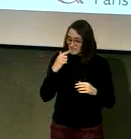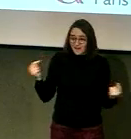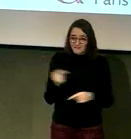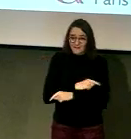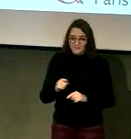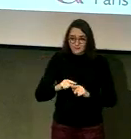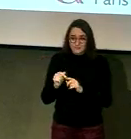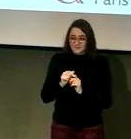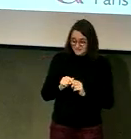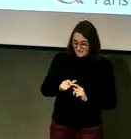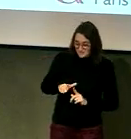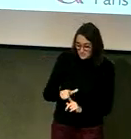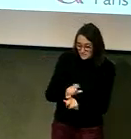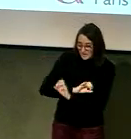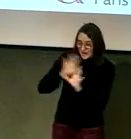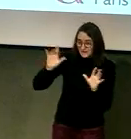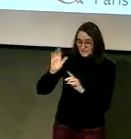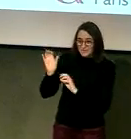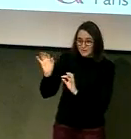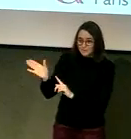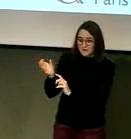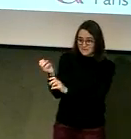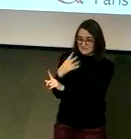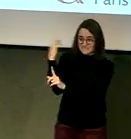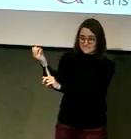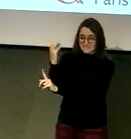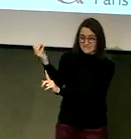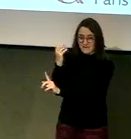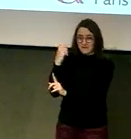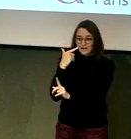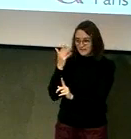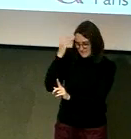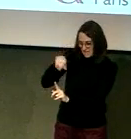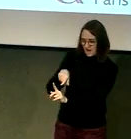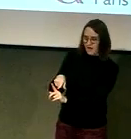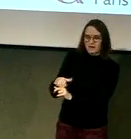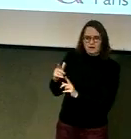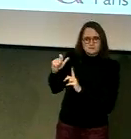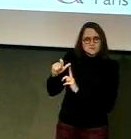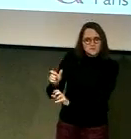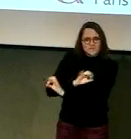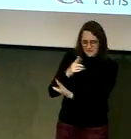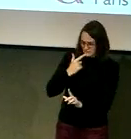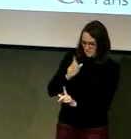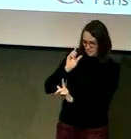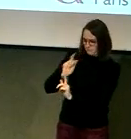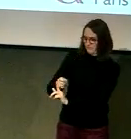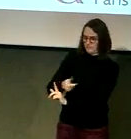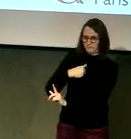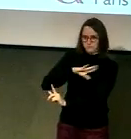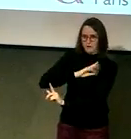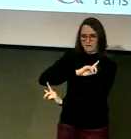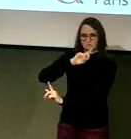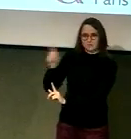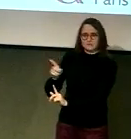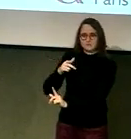pour les personnels de maternité, parce qu'elles vont déjà être étiquetées comme mère irresponsable, enfin comme